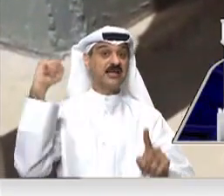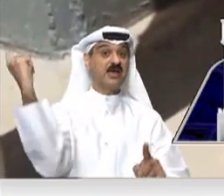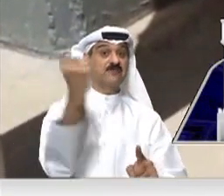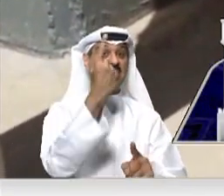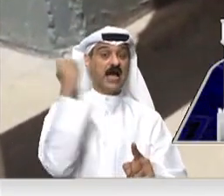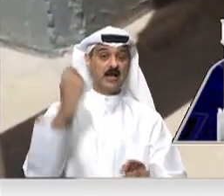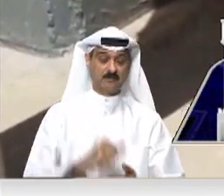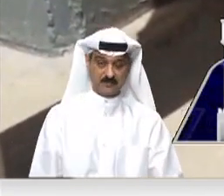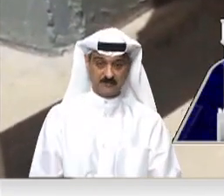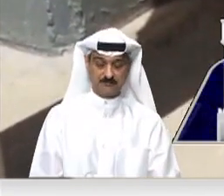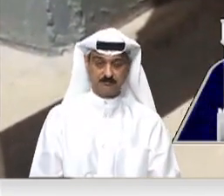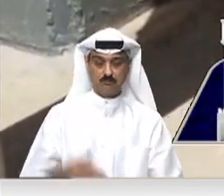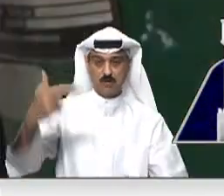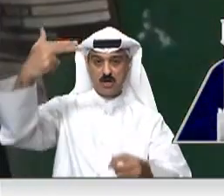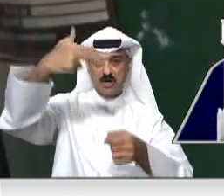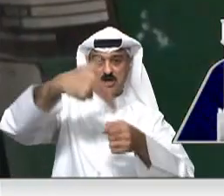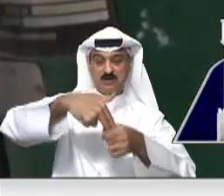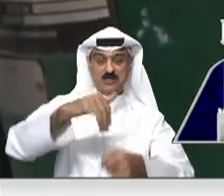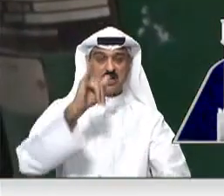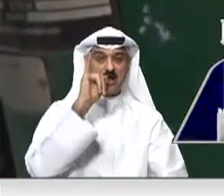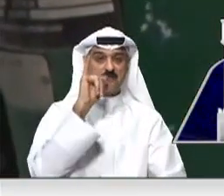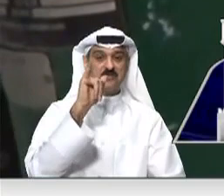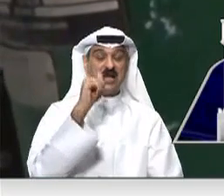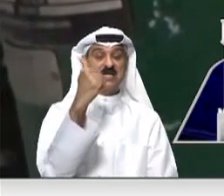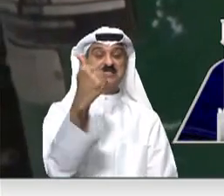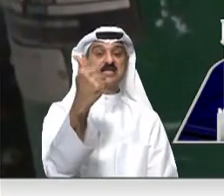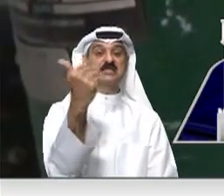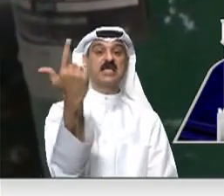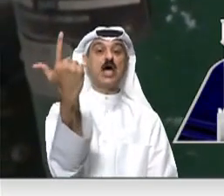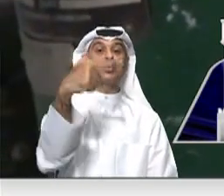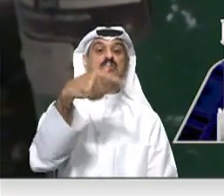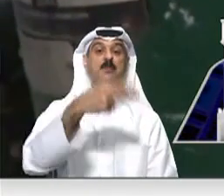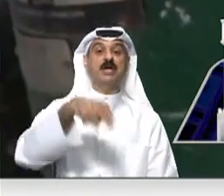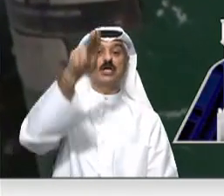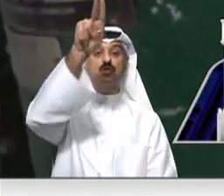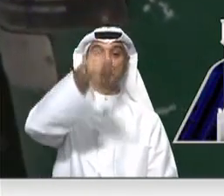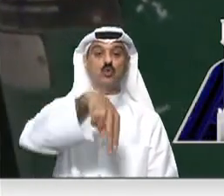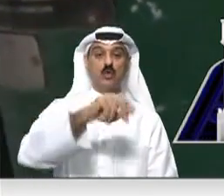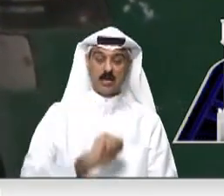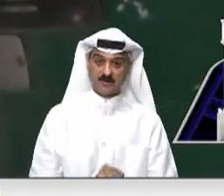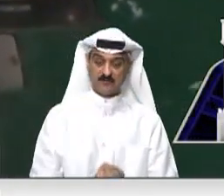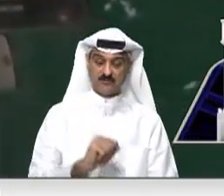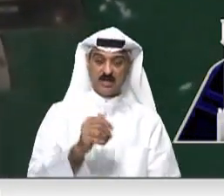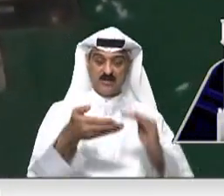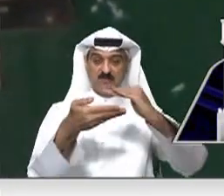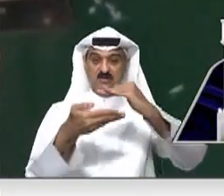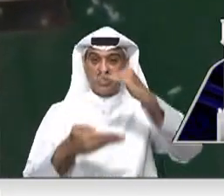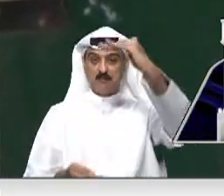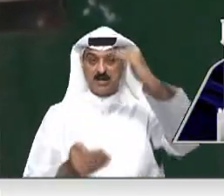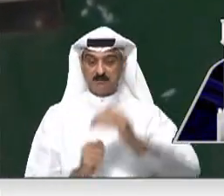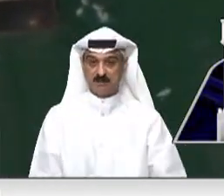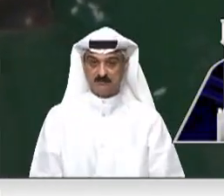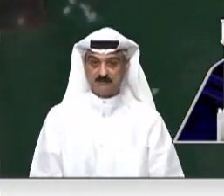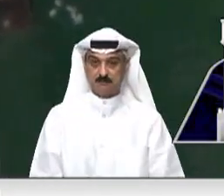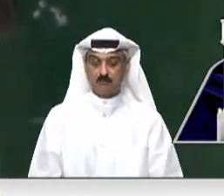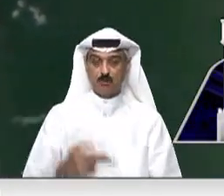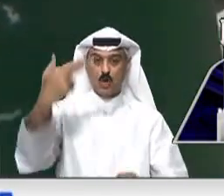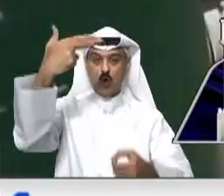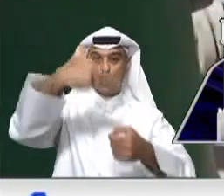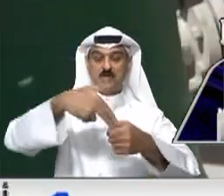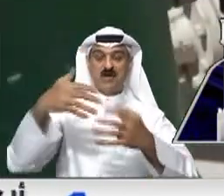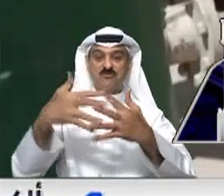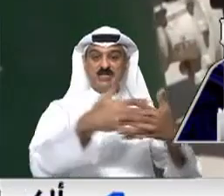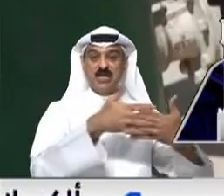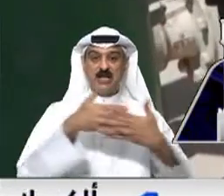وزاد سعر خامه برند لتصل الى 76 دولار و 61 سنتر البرميل بينما صعد خامي غربي